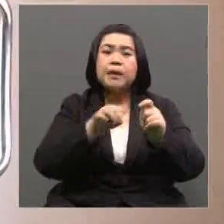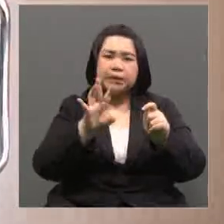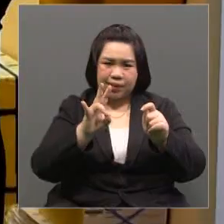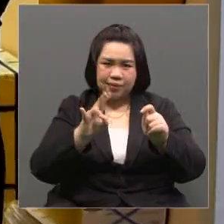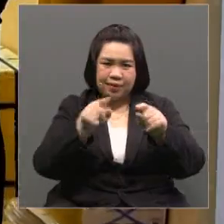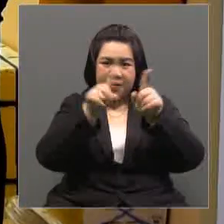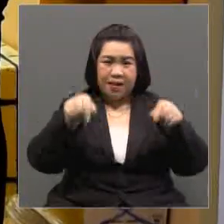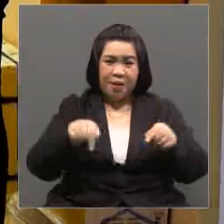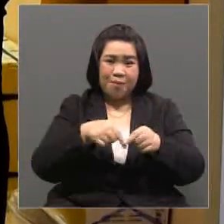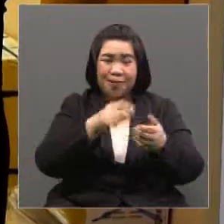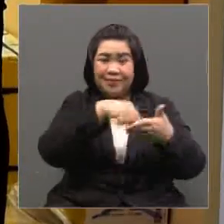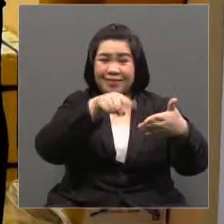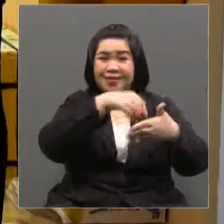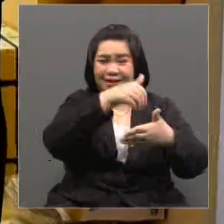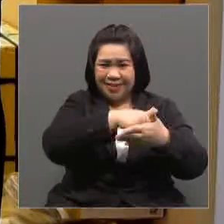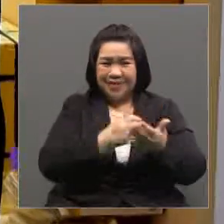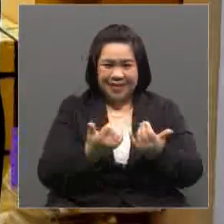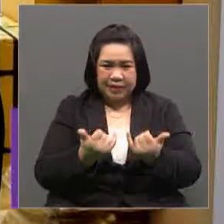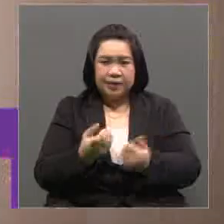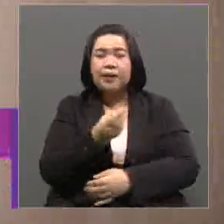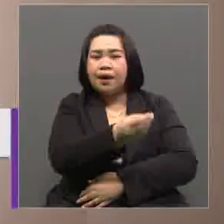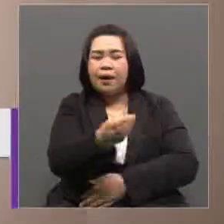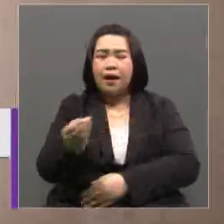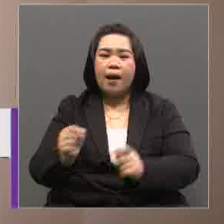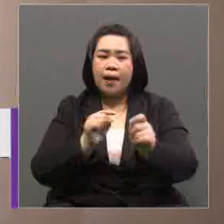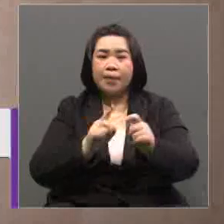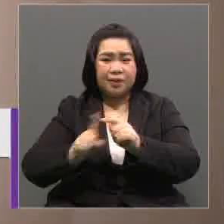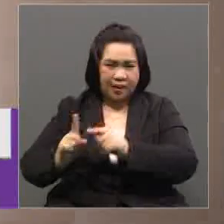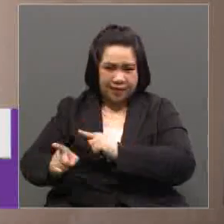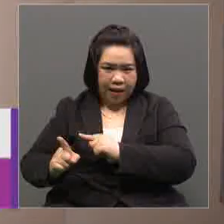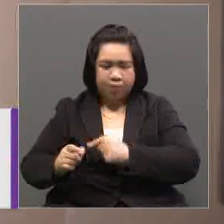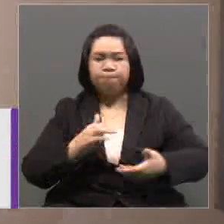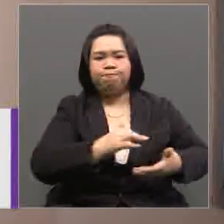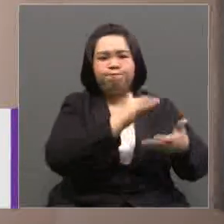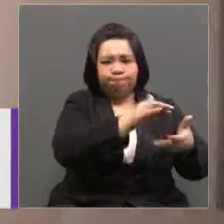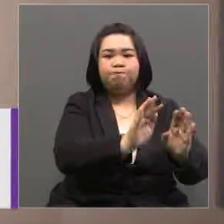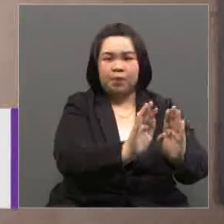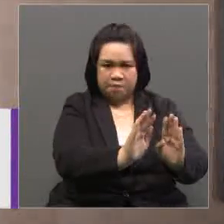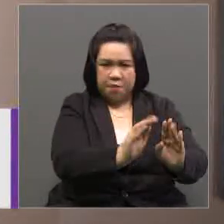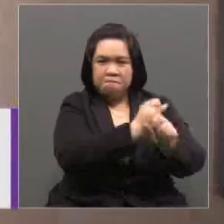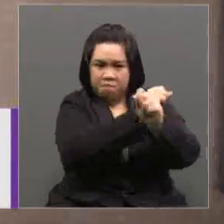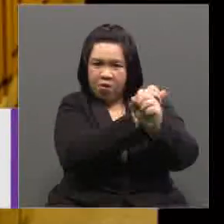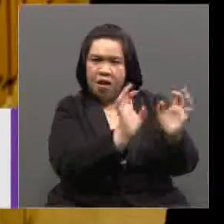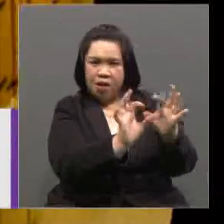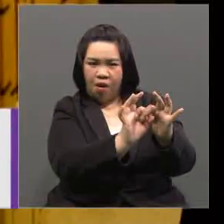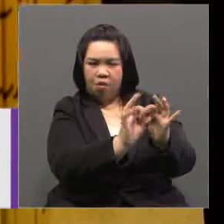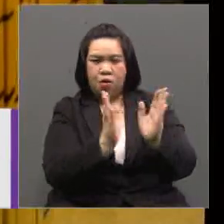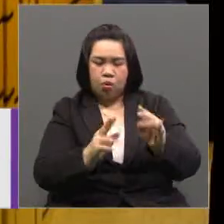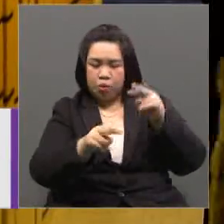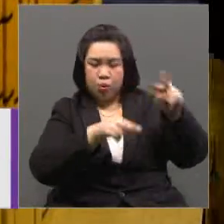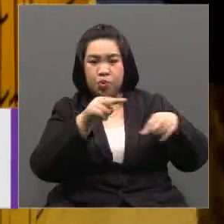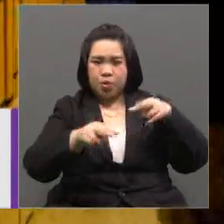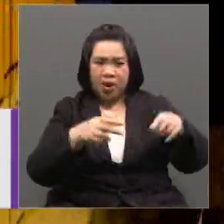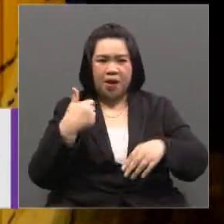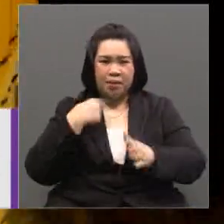ปัดเลือกตั้งที่ส่งมอบในครั้งนี้นะครับเพื่อให้แต่ละอำเภอนั้นนำไปจัดเก็บไว้ในสถานที่ปลอดภัยมีเจ้าหน้าที่เฝ้าดู